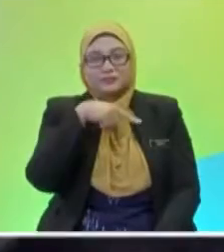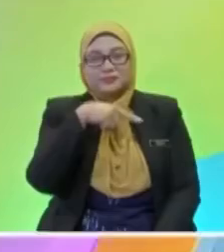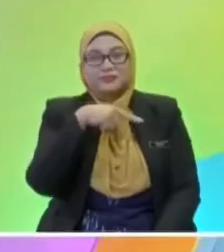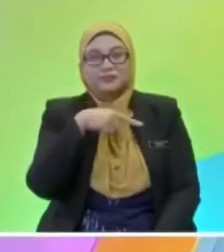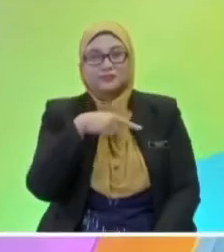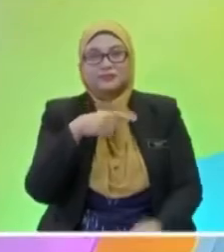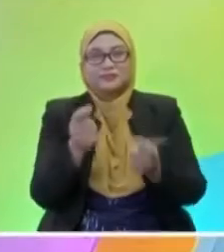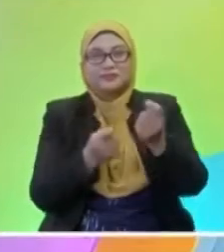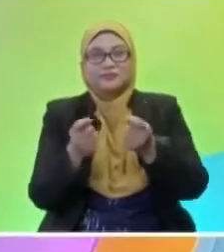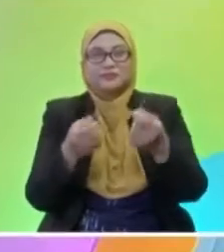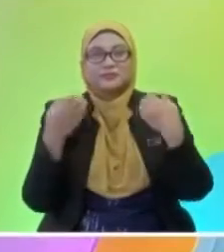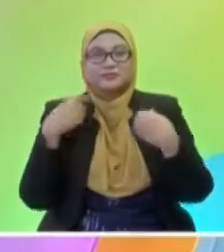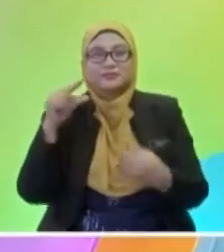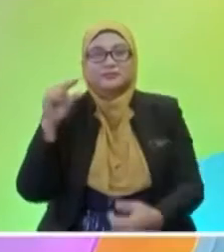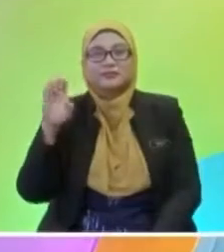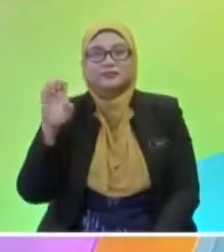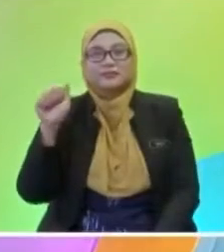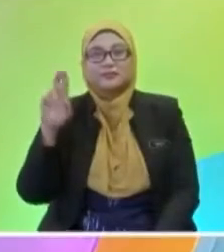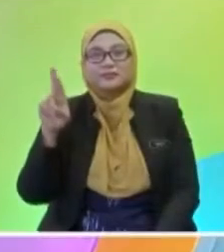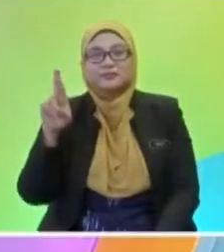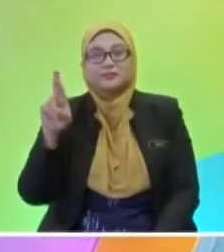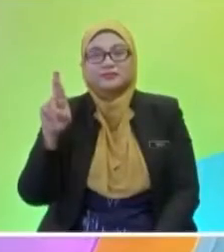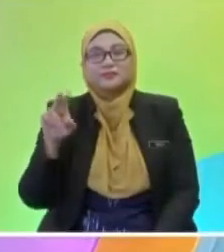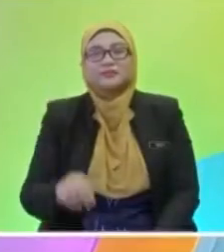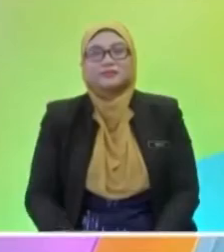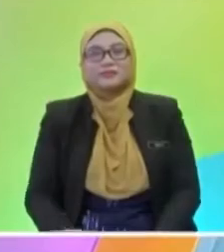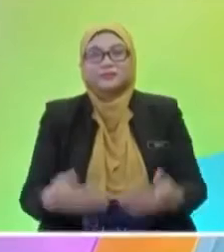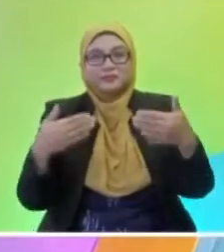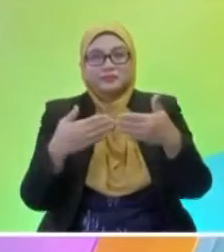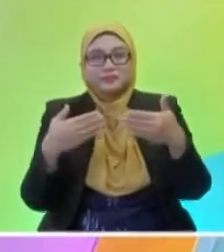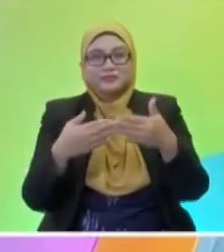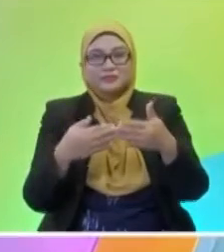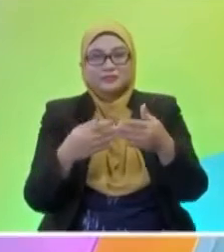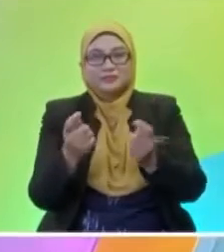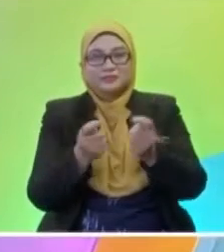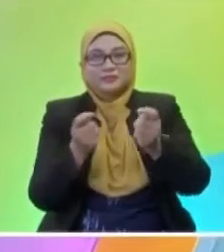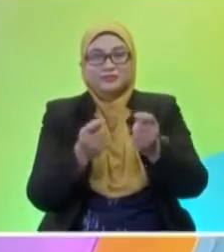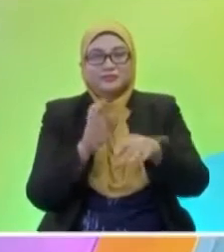Okey. Jadi kita nak masukkan, kita nak sambungkan motor kepada kerangka